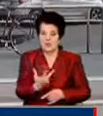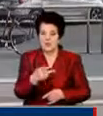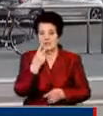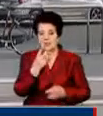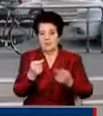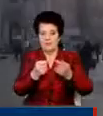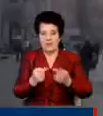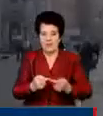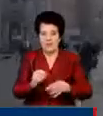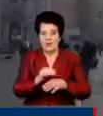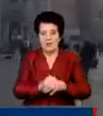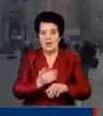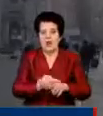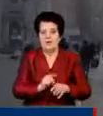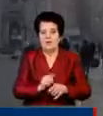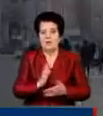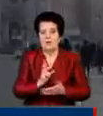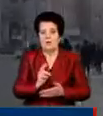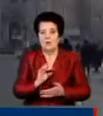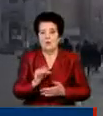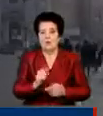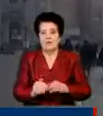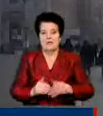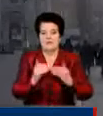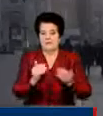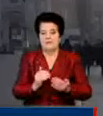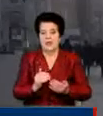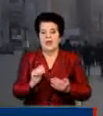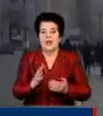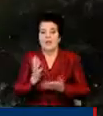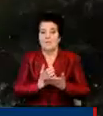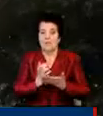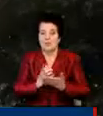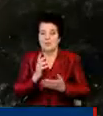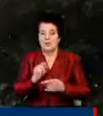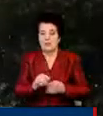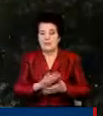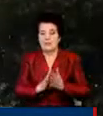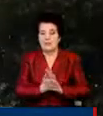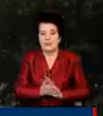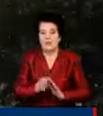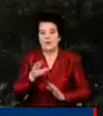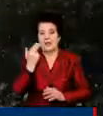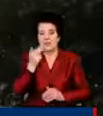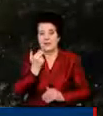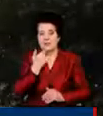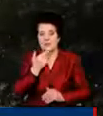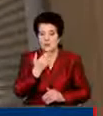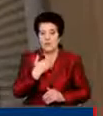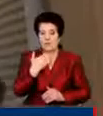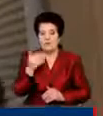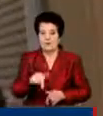potrivit sondajelor, tabăra care dorește autonomie sporită conduce detașat. Pe fondul situației din Catalonia, liderii regionali italieni insistă că votul